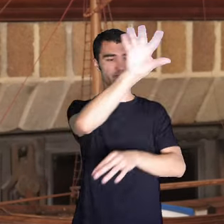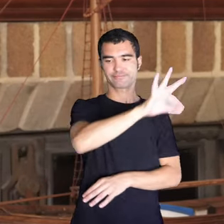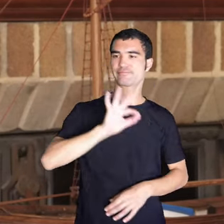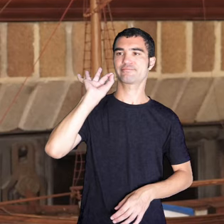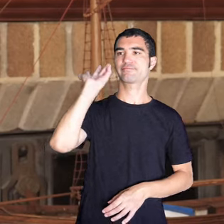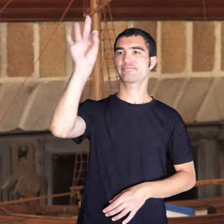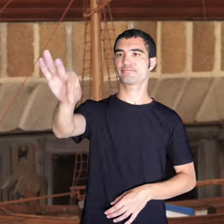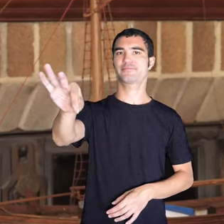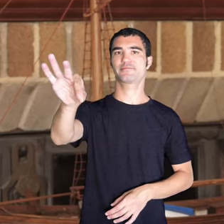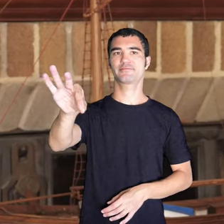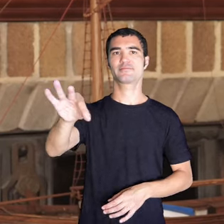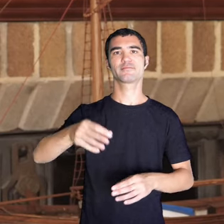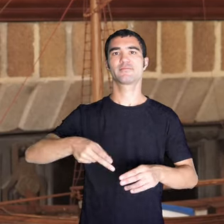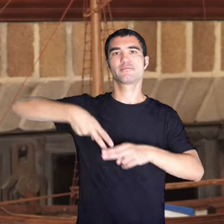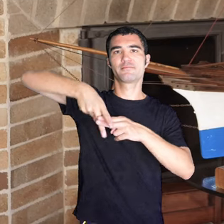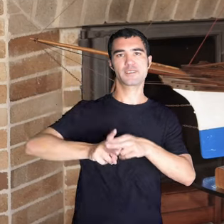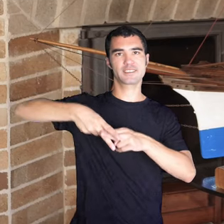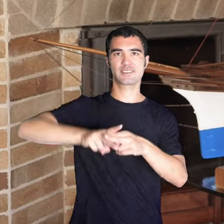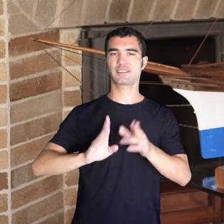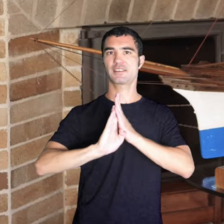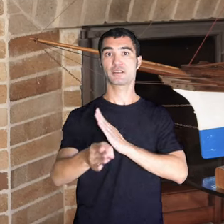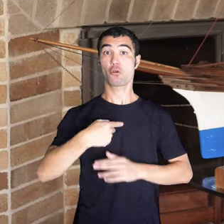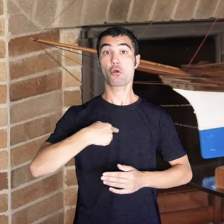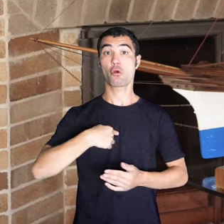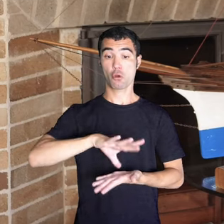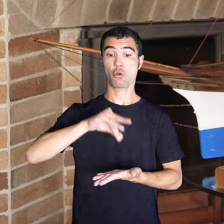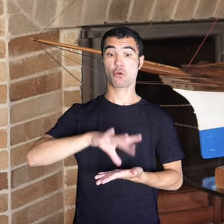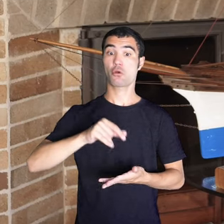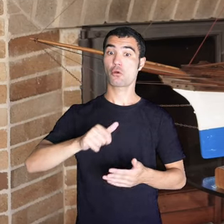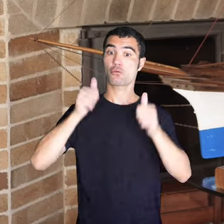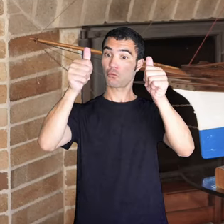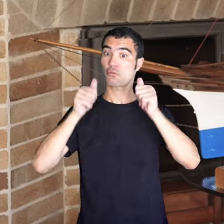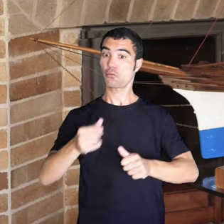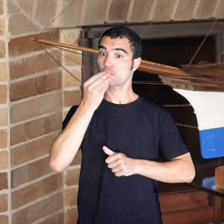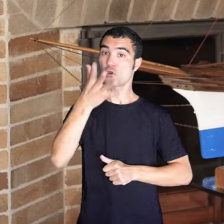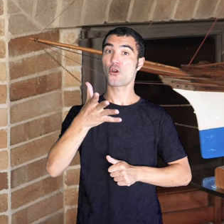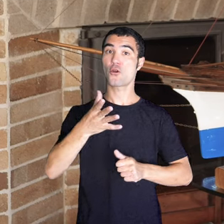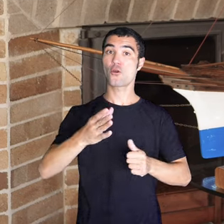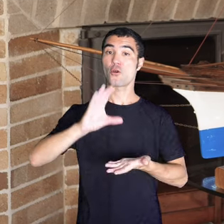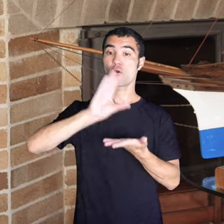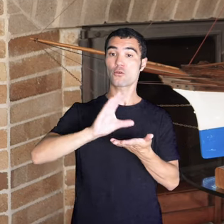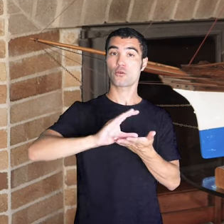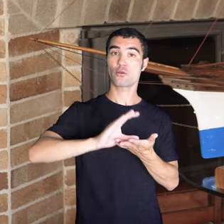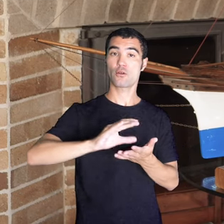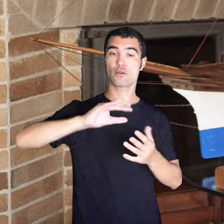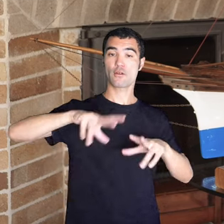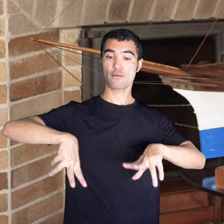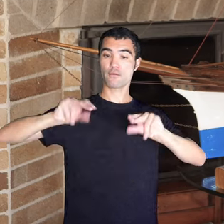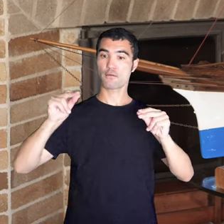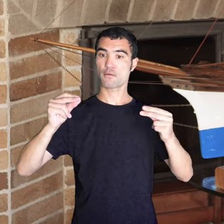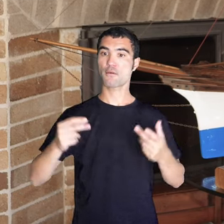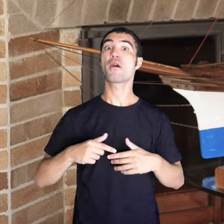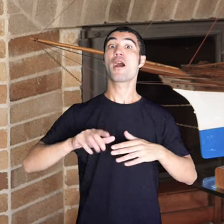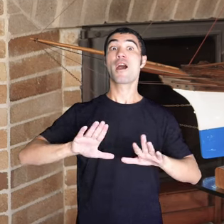directament a mecànica. Vaig treure una bona nota, en el final de curs vaig treure una molt bona nota, fins